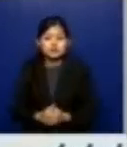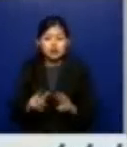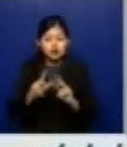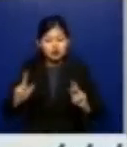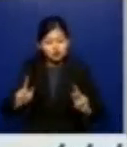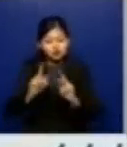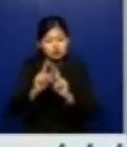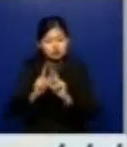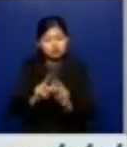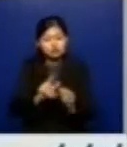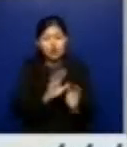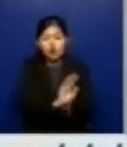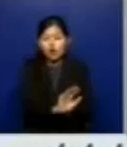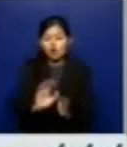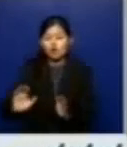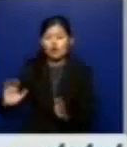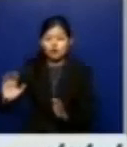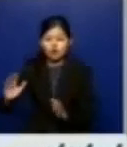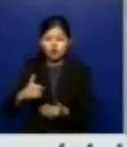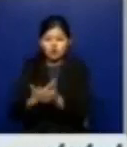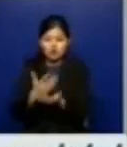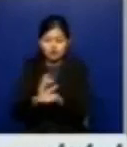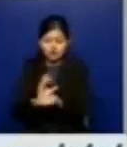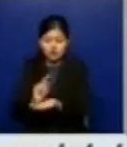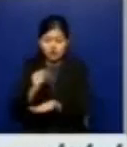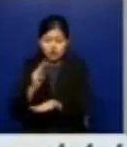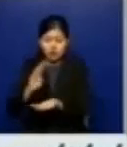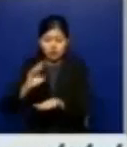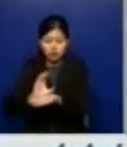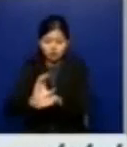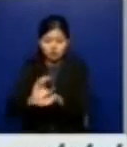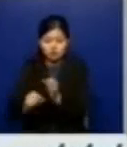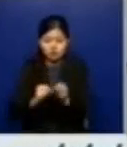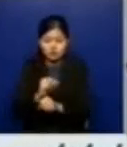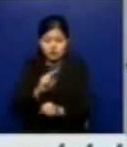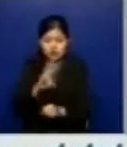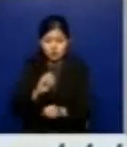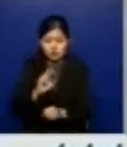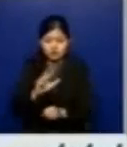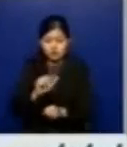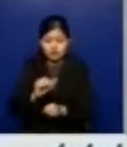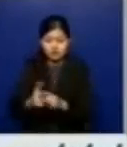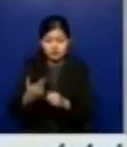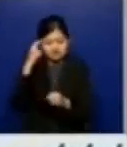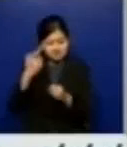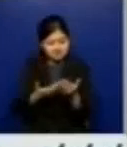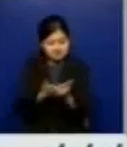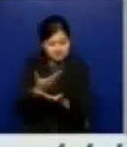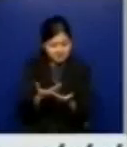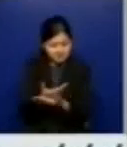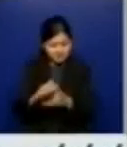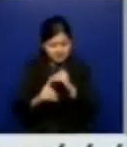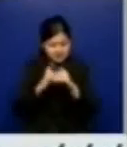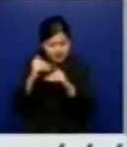รวงฝากไปถึงสำนักงบประมาณด้วยนะครับงบประมาณแบบบูรณาการปี63ก็ไม่บูรณาการกันไม่มีการบูรณาการที่แท้จริงเล